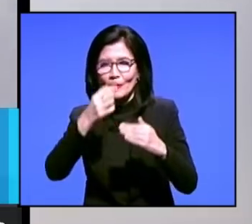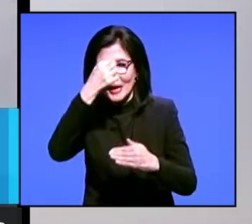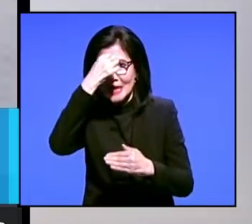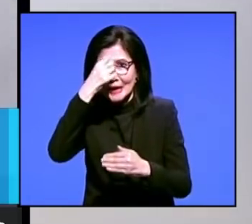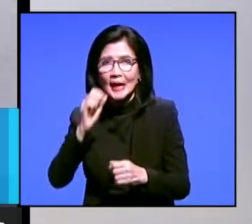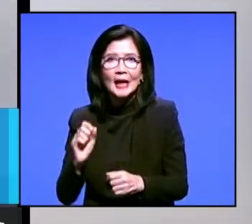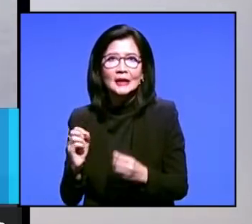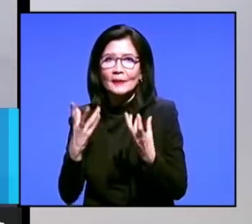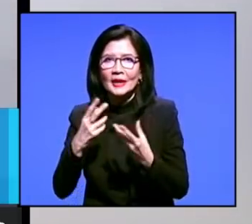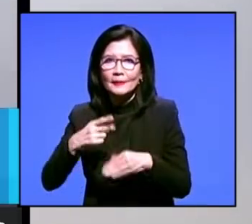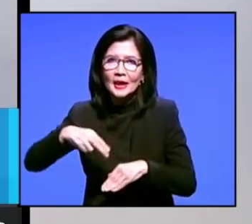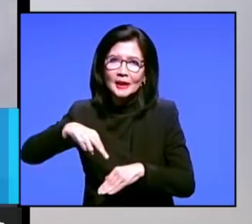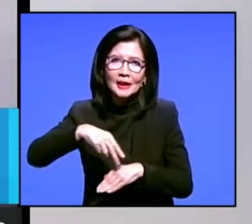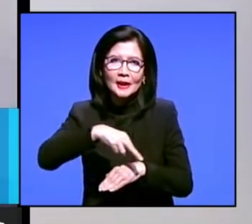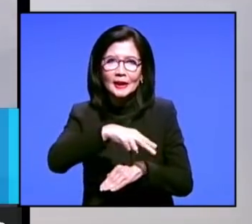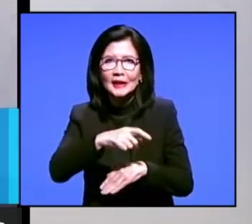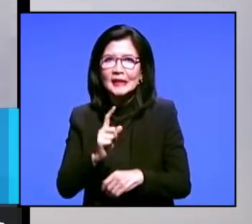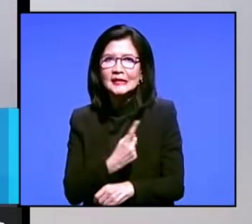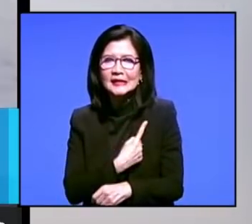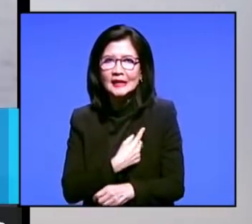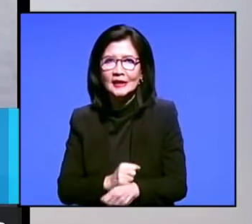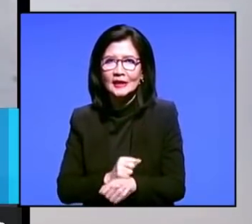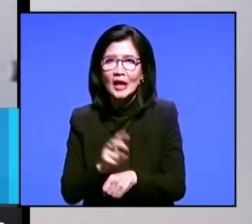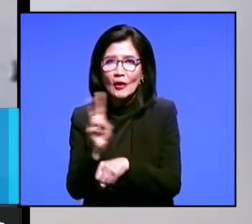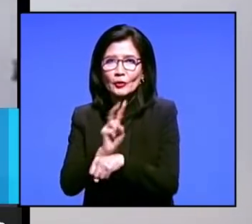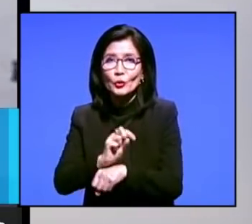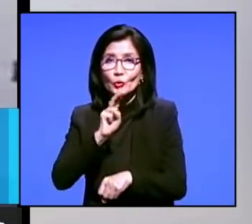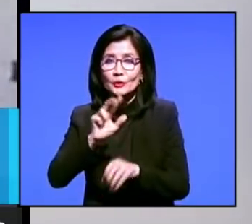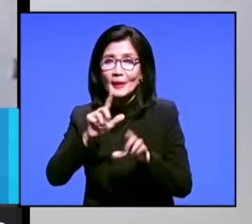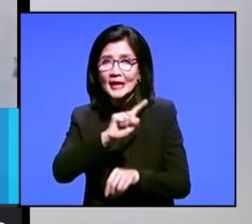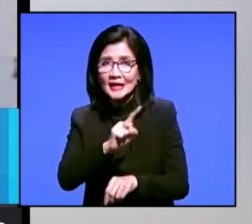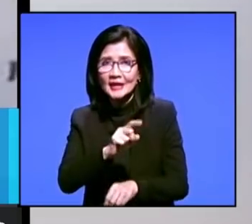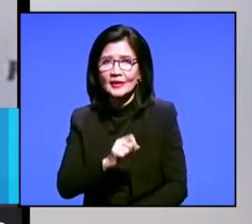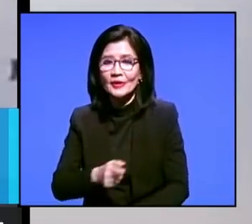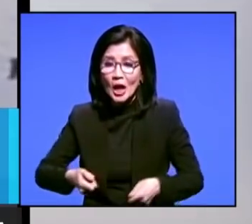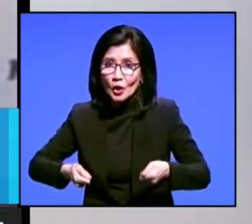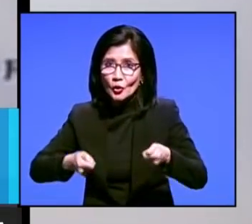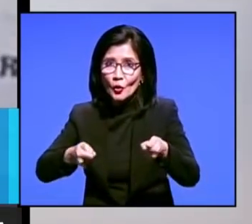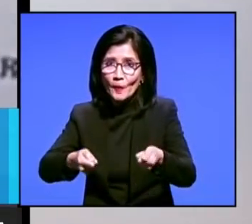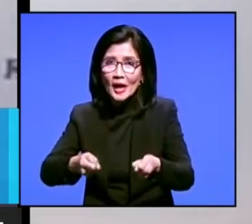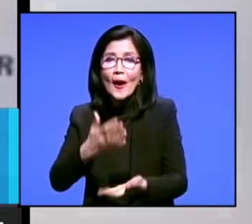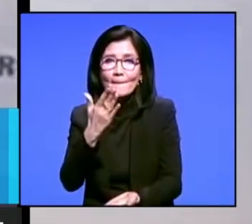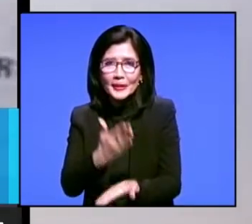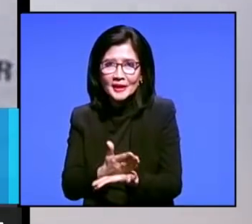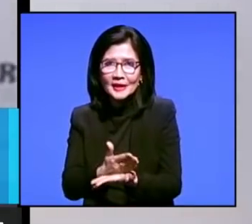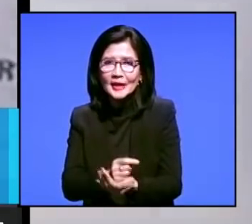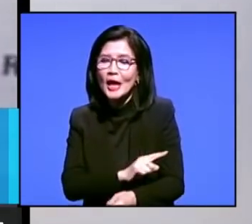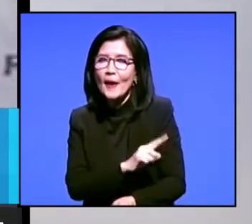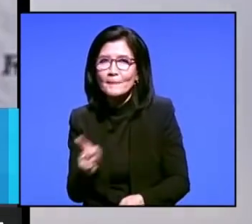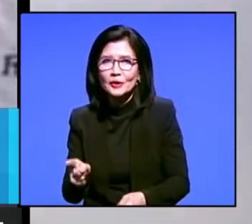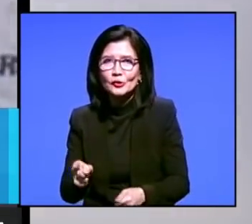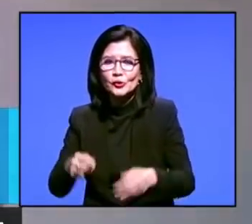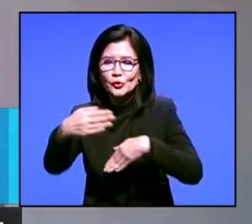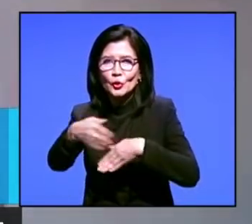tiba-tiba berjalan sendiri. Dalam video berdurasi 29 detik ini, gerobak baru berhenti di tengah jalan menuju ruang